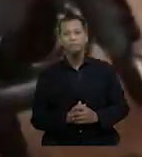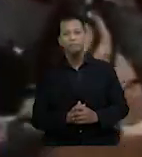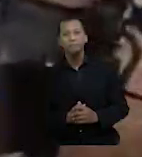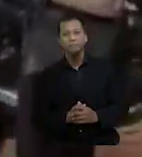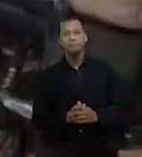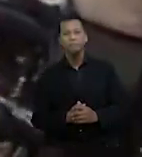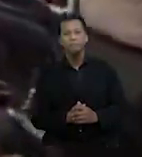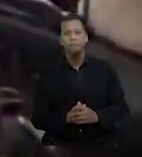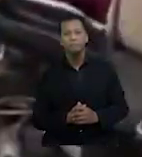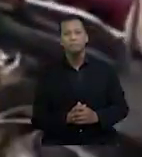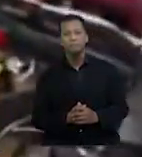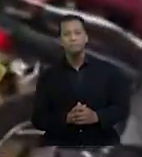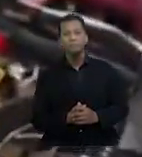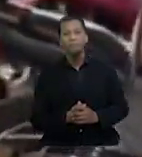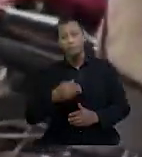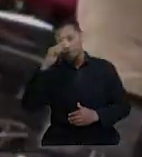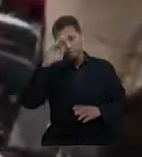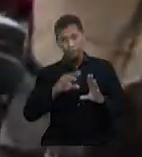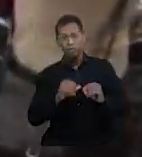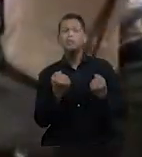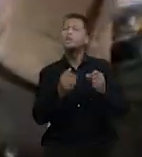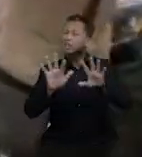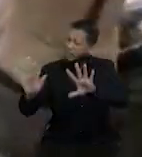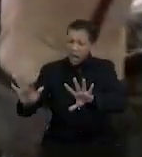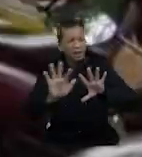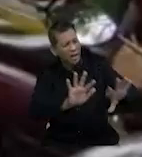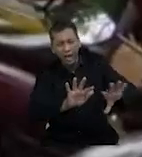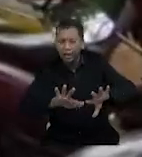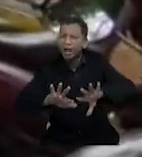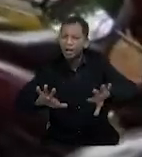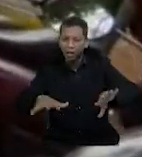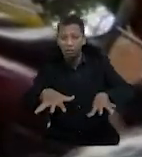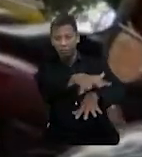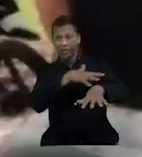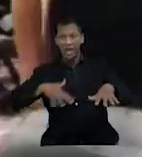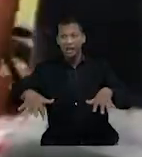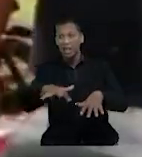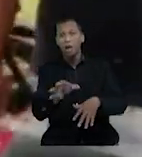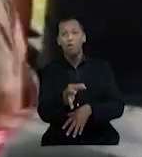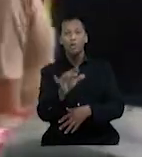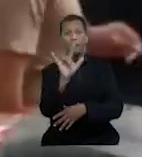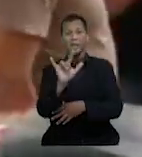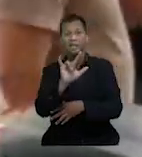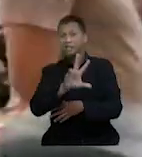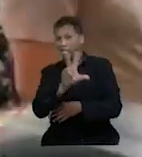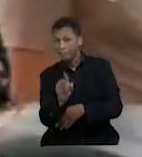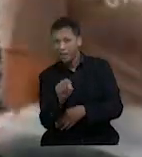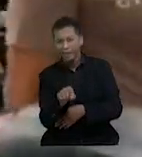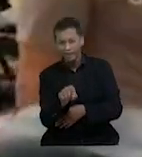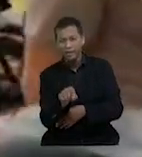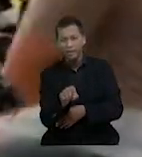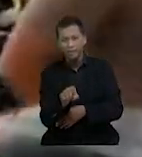Sejumlah aparat berusaha menenangkan puluhan warga Kelurahan Jatiwarna, Kecamatan Pondok Melati, Kota Bekasi, Jawa Barat. Warga